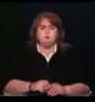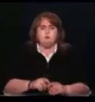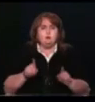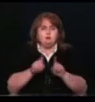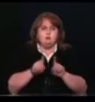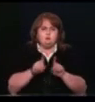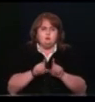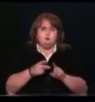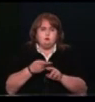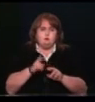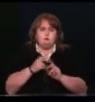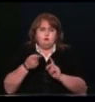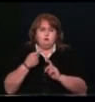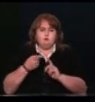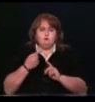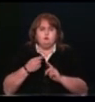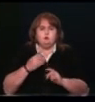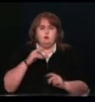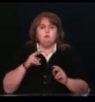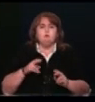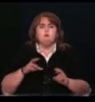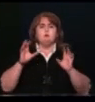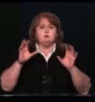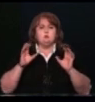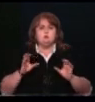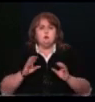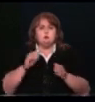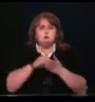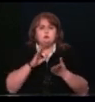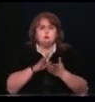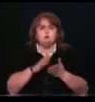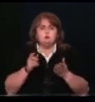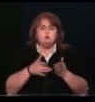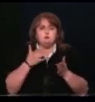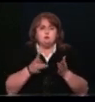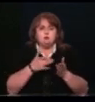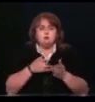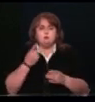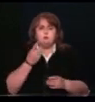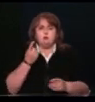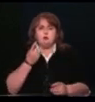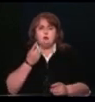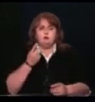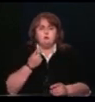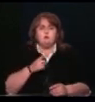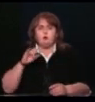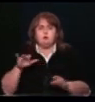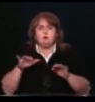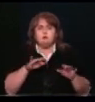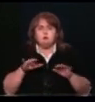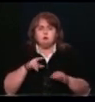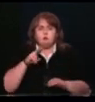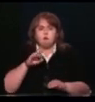же. Итак, постулаты Бора записываем в тетради. Первый. Электроны в атоме движутся